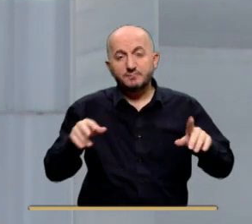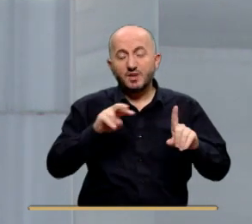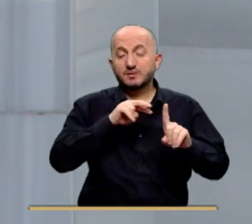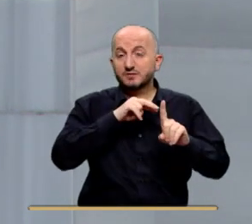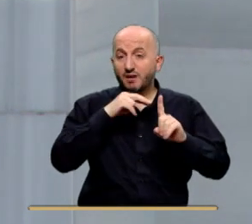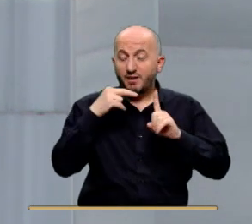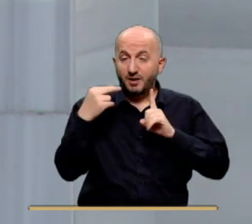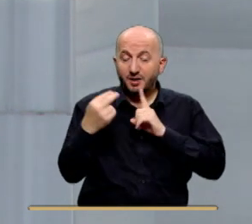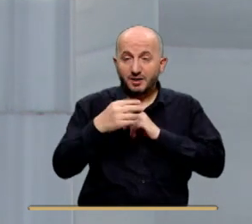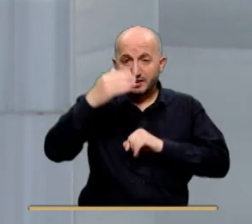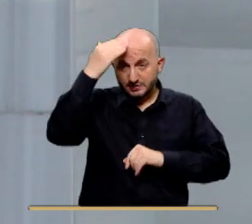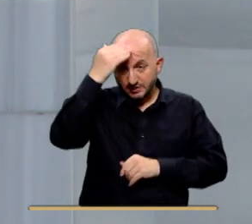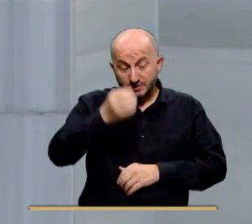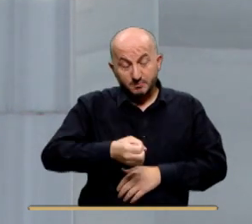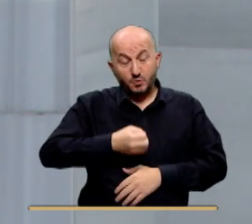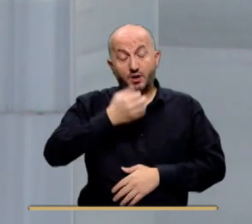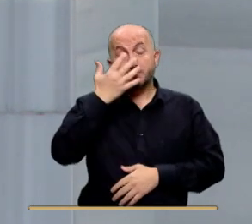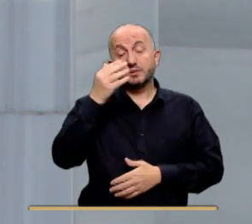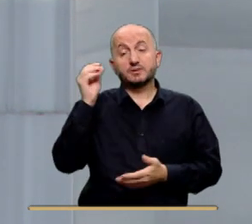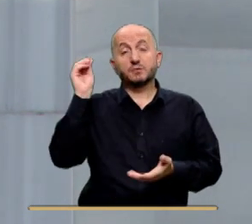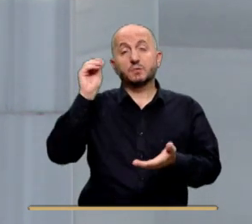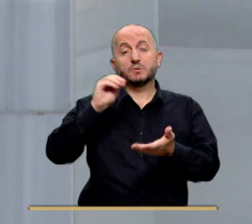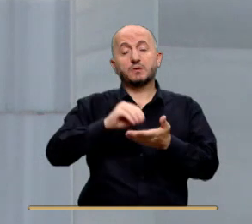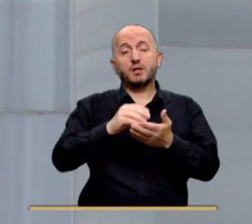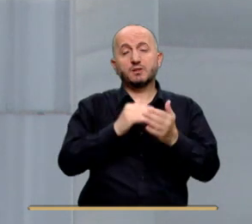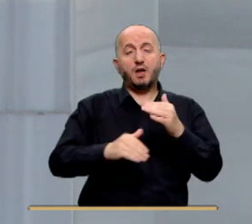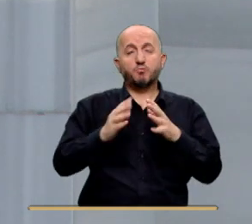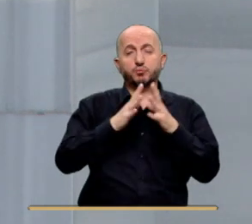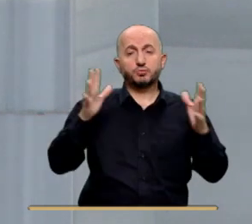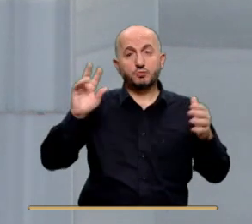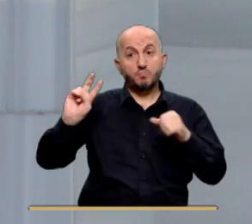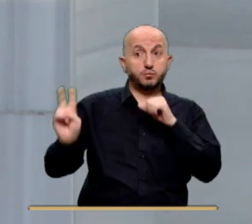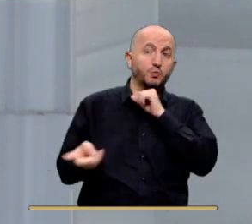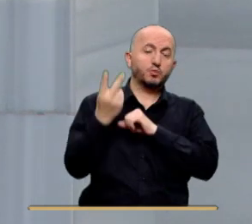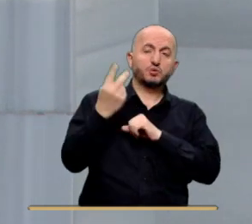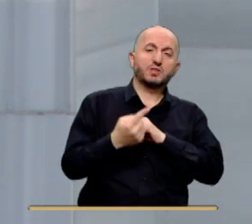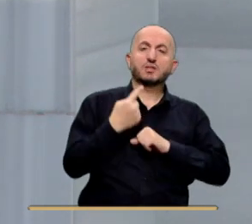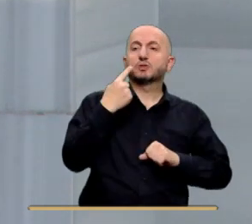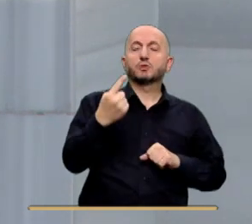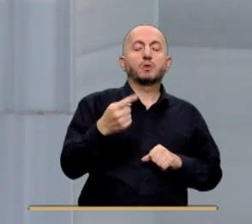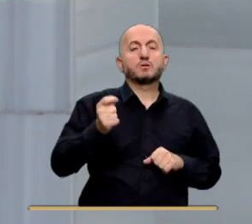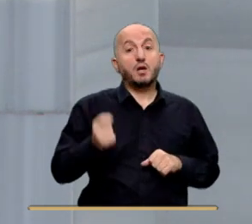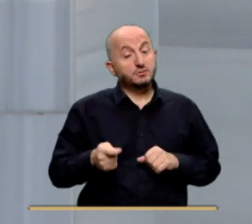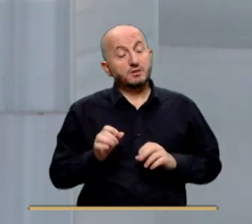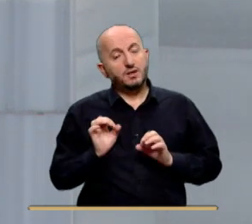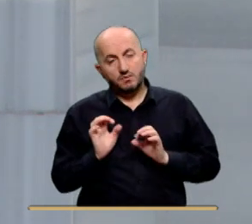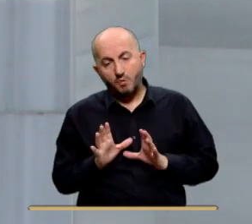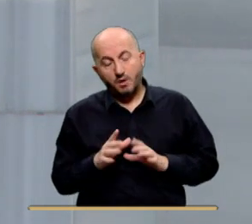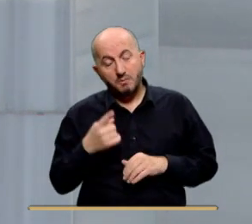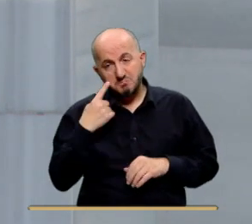sahabesi Hazreti Muhammed'in ortaya koyduğu en büyük mucizedir diyor. Ve hakikaten öyle. Baktığımız